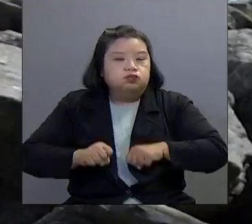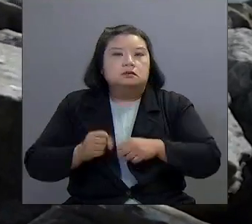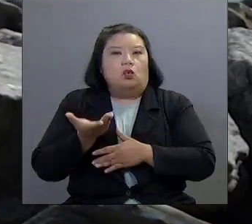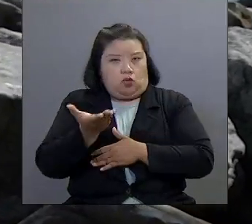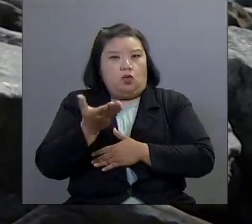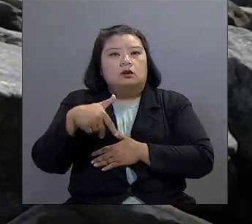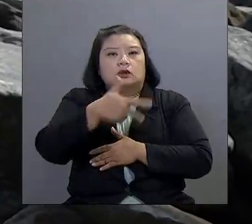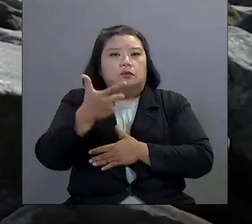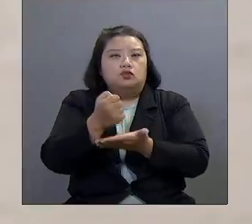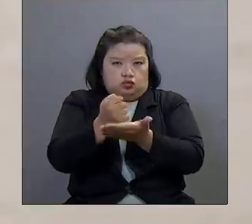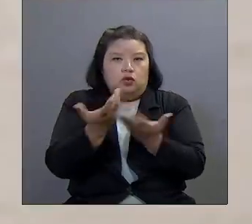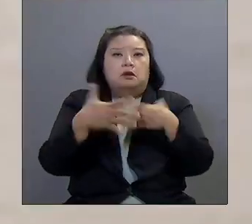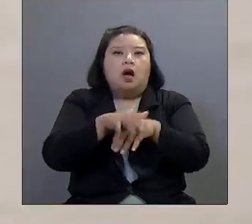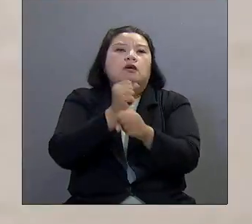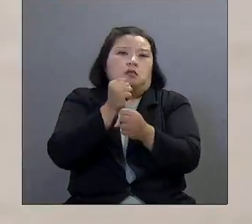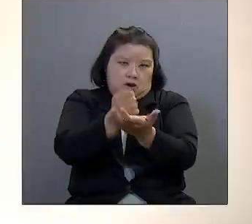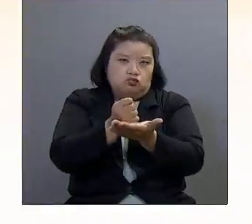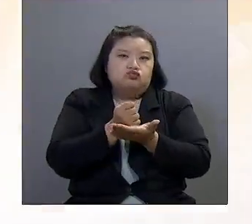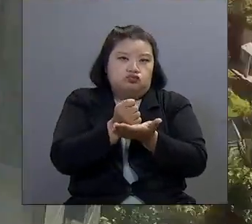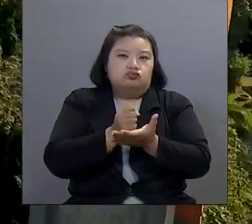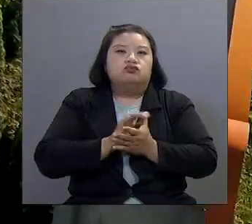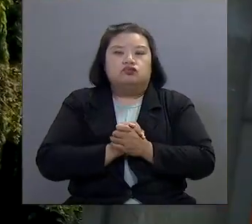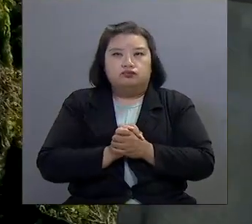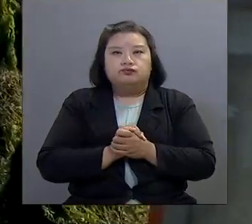PS ต้องมาเป็นตัวการในการเชื่อมส่วสำคญเห่านี้ค่ะ